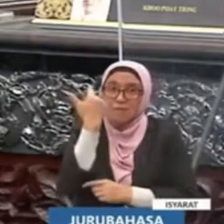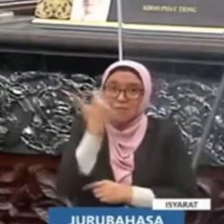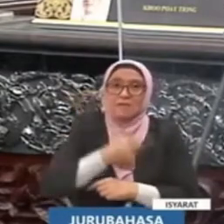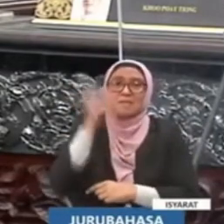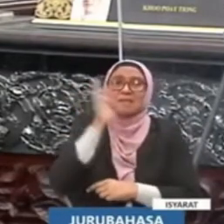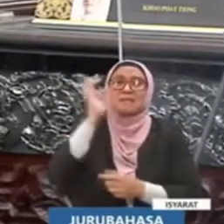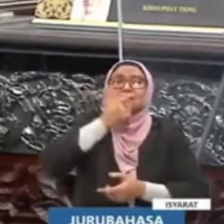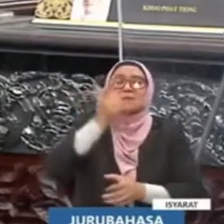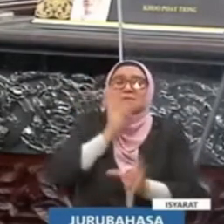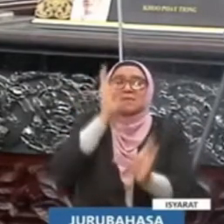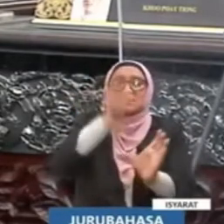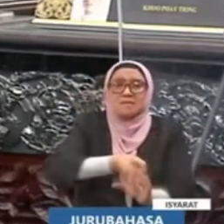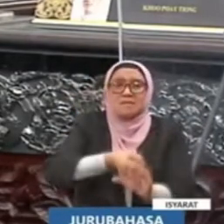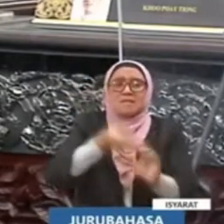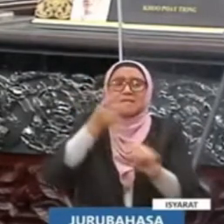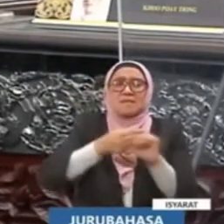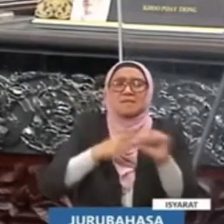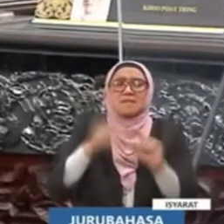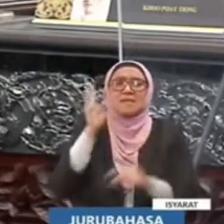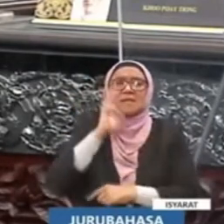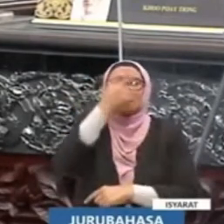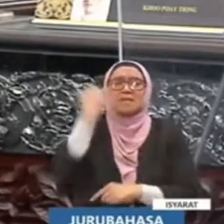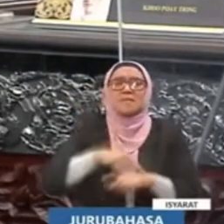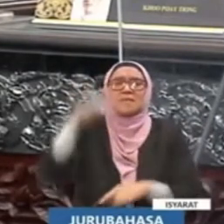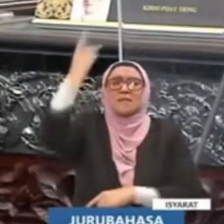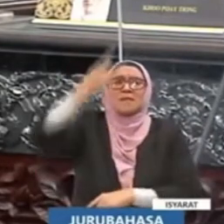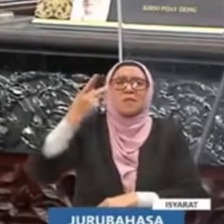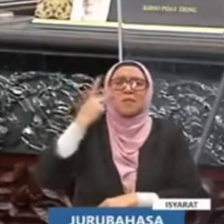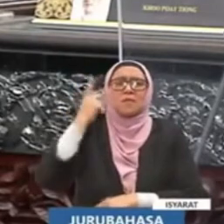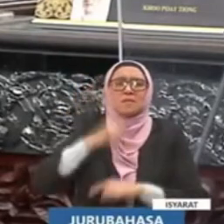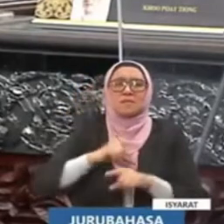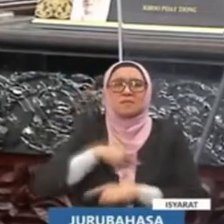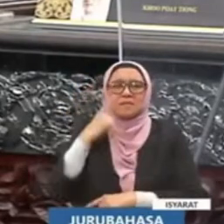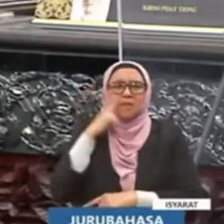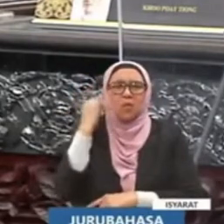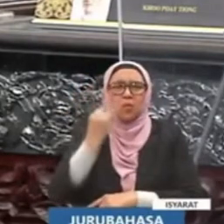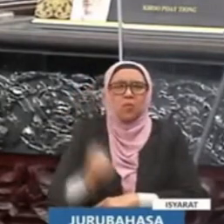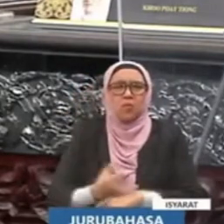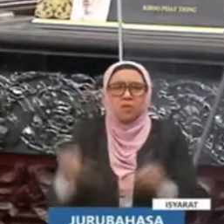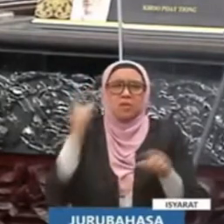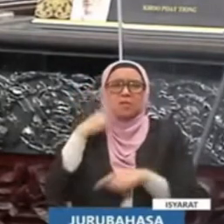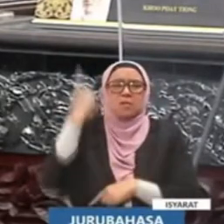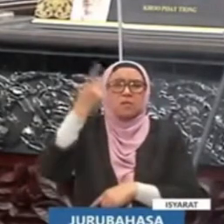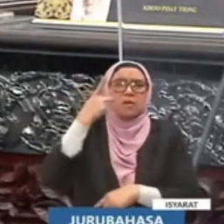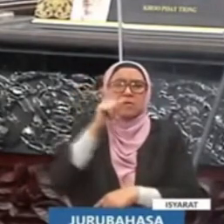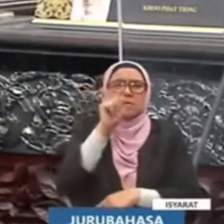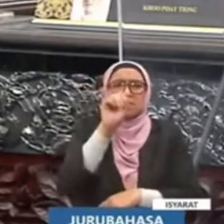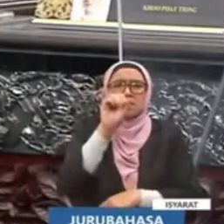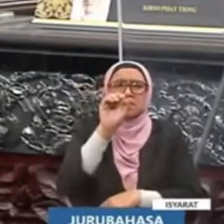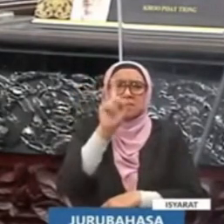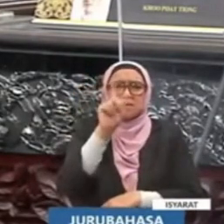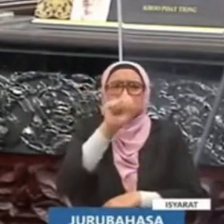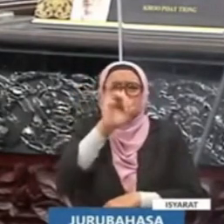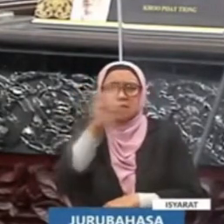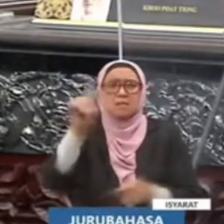terlibat dalam politik adalah politik Toxic malah di dewan ini juga wujud politik Toxic kata-kata kesat ketika terseksi